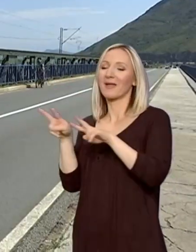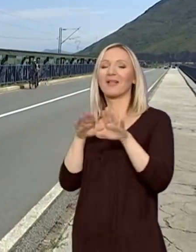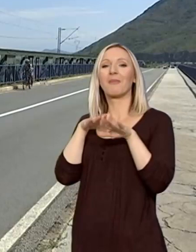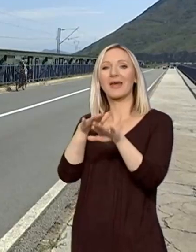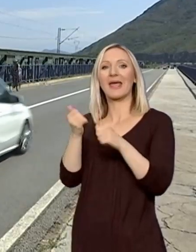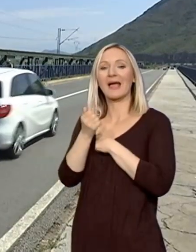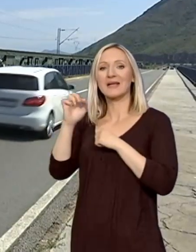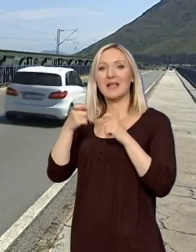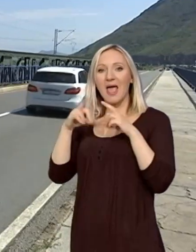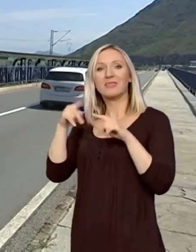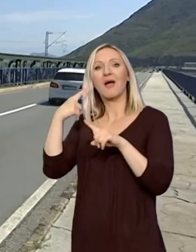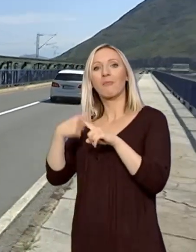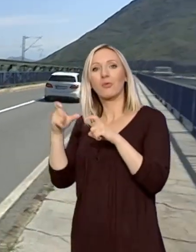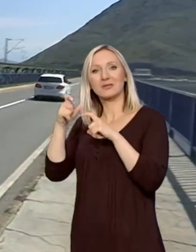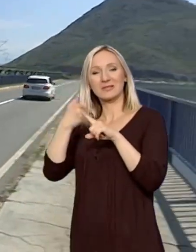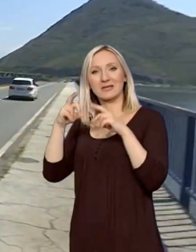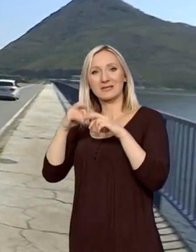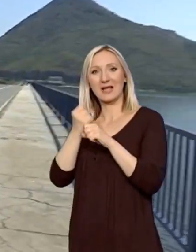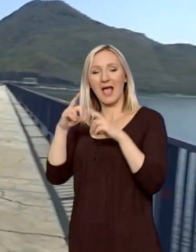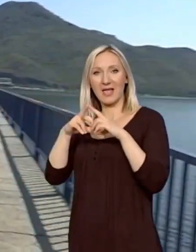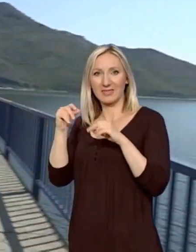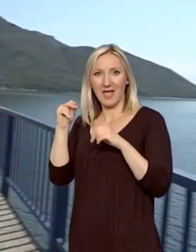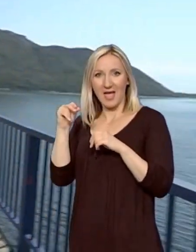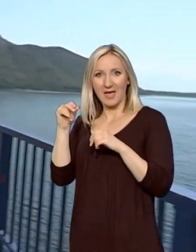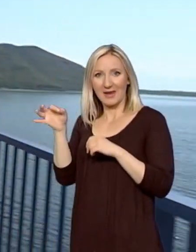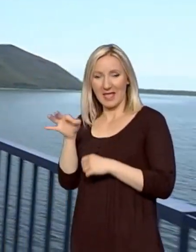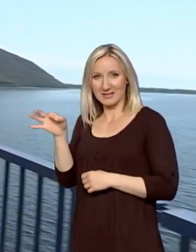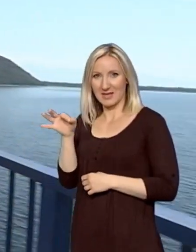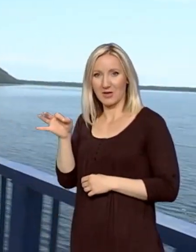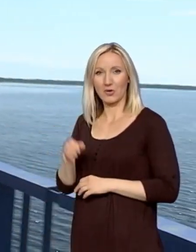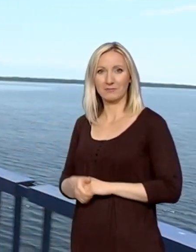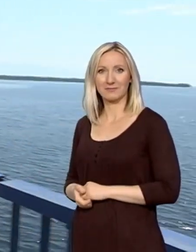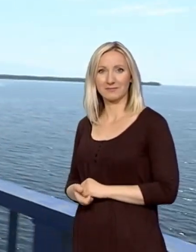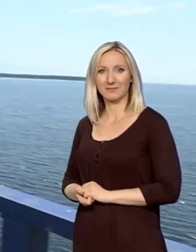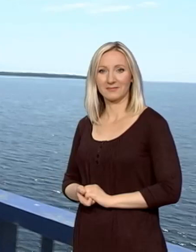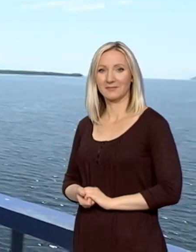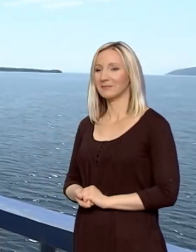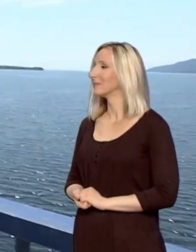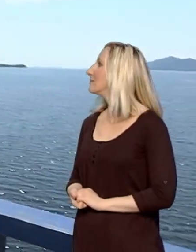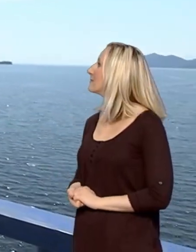Skadarskog jezera.